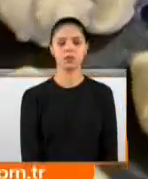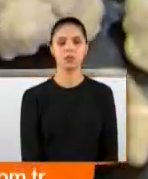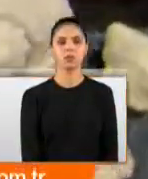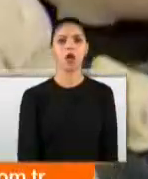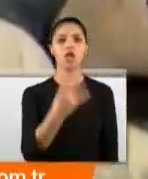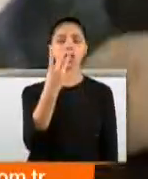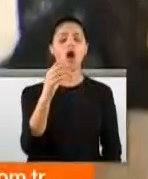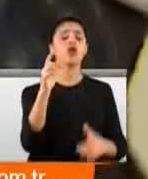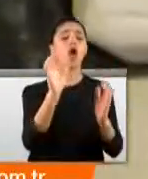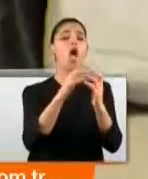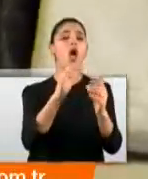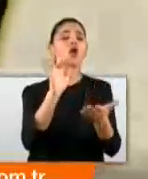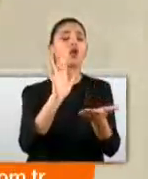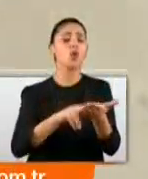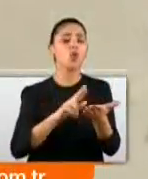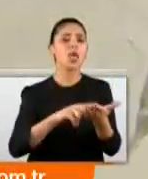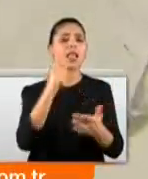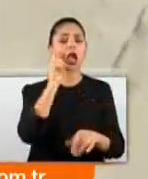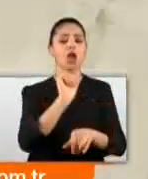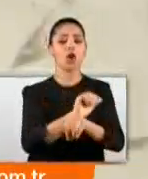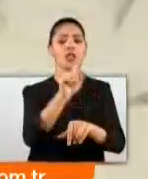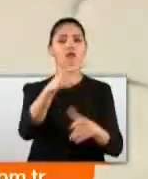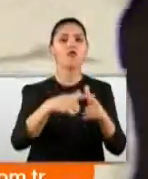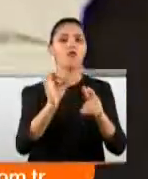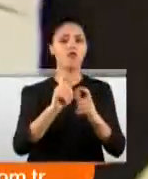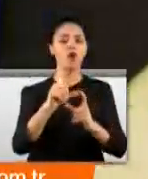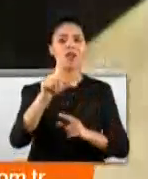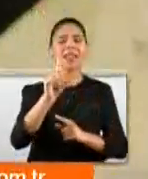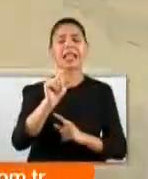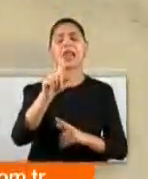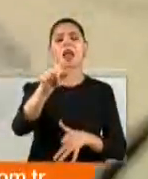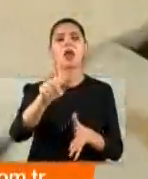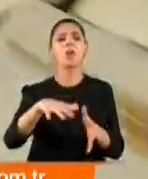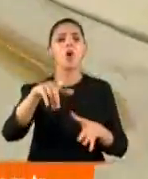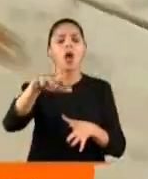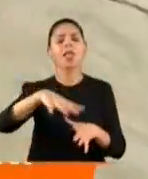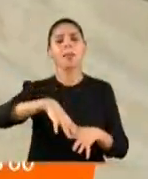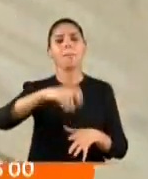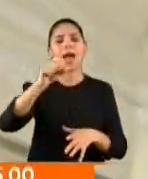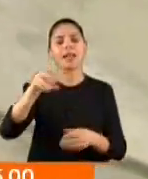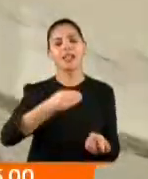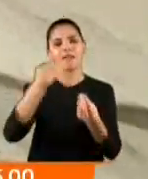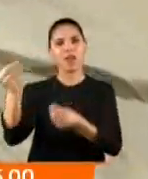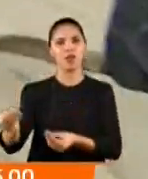Dört örgüt üyesi gözaltına alındı. Fosillerse Maden Tetkik Arama Müzesi'ne teslim edilecek.